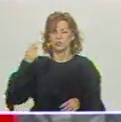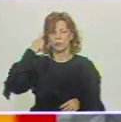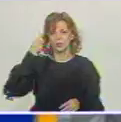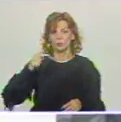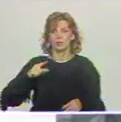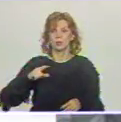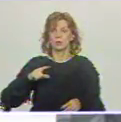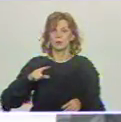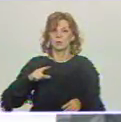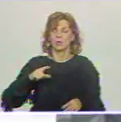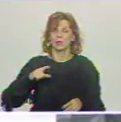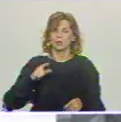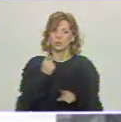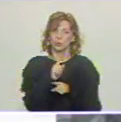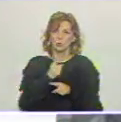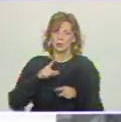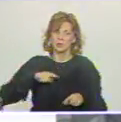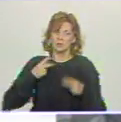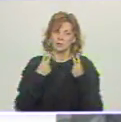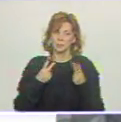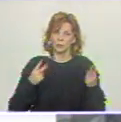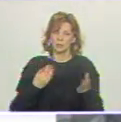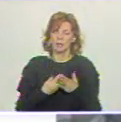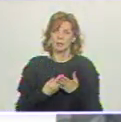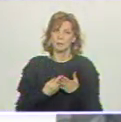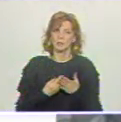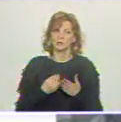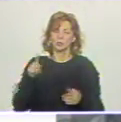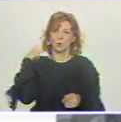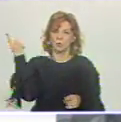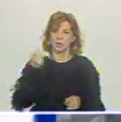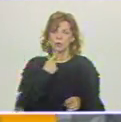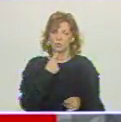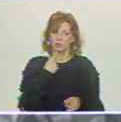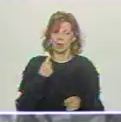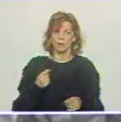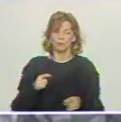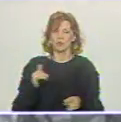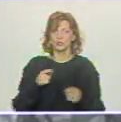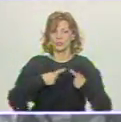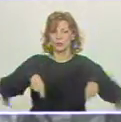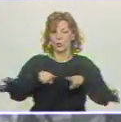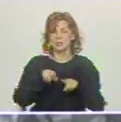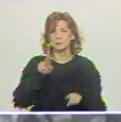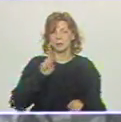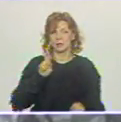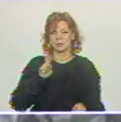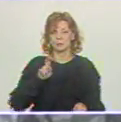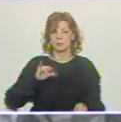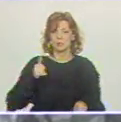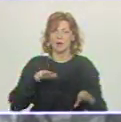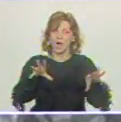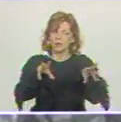din istoria acestui oraș, se pune mai puțin accentul pe istoria cotidiană și noi sperăm să